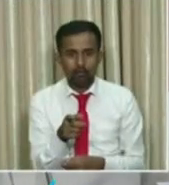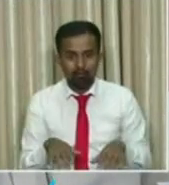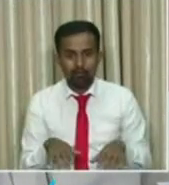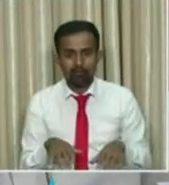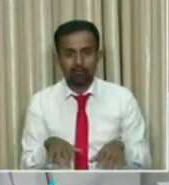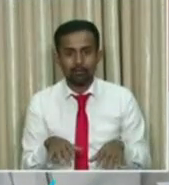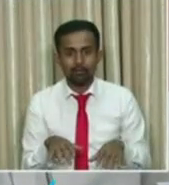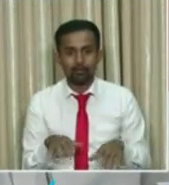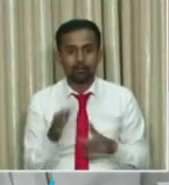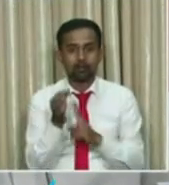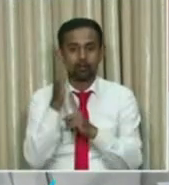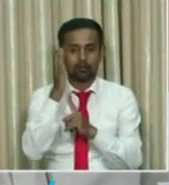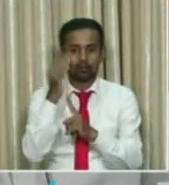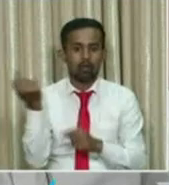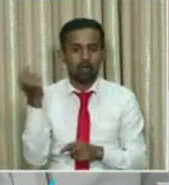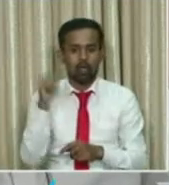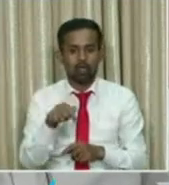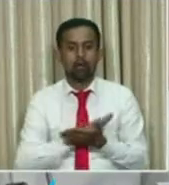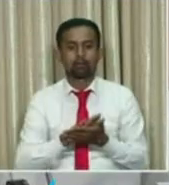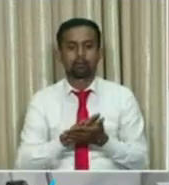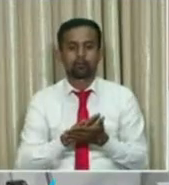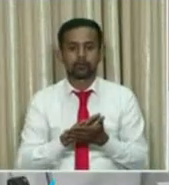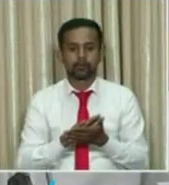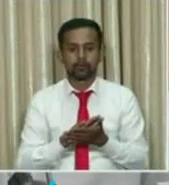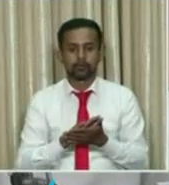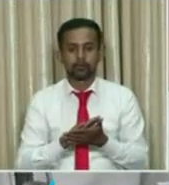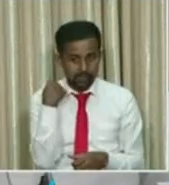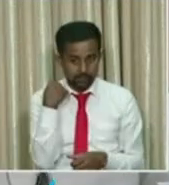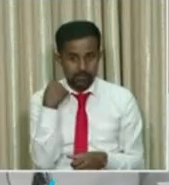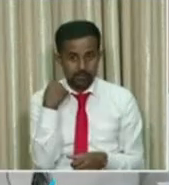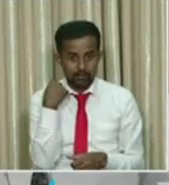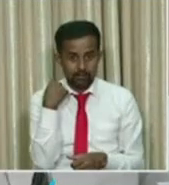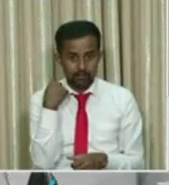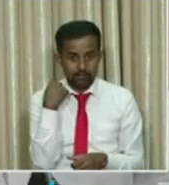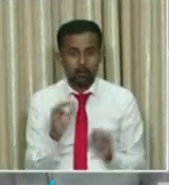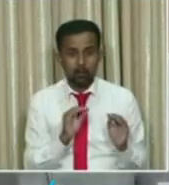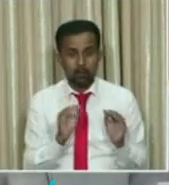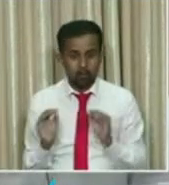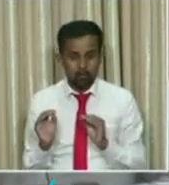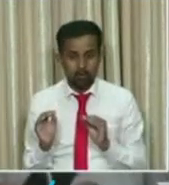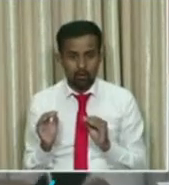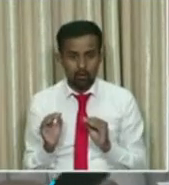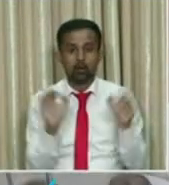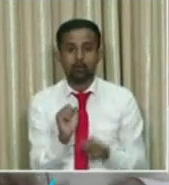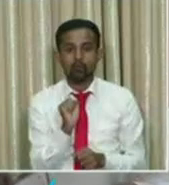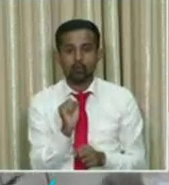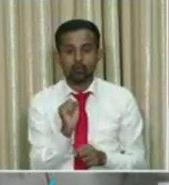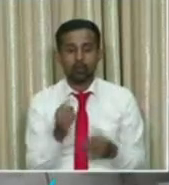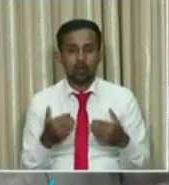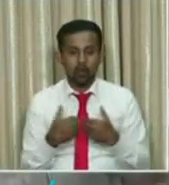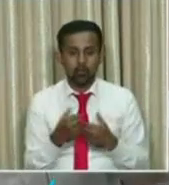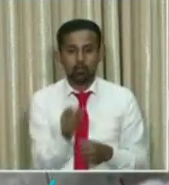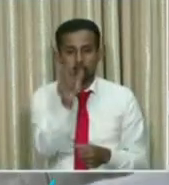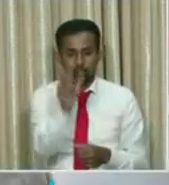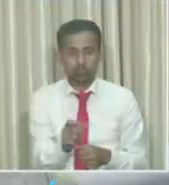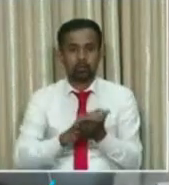අන්තිමට ගරු ජනාධිපතිතුමාට ඇවිල්ලා හර්ෂසෙල්ලා අභිෂේක කරන්න සිද්ධ වුණා. ඊයේ සිද්ධියෙන් පස්සේ දීලා තියෙන පණිවිඩය තමයි අපිට ඔබතුමාගේ